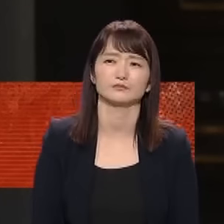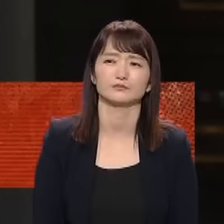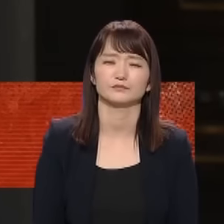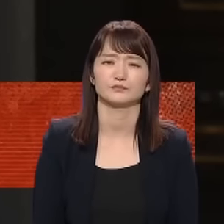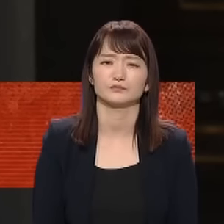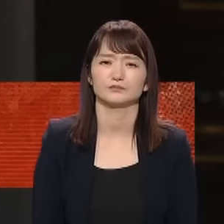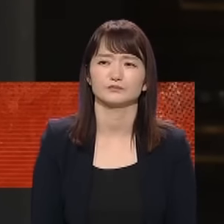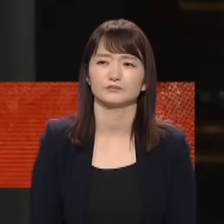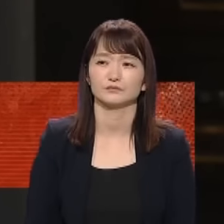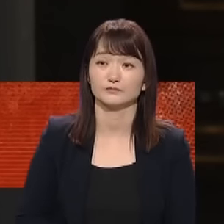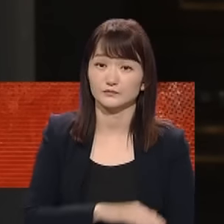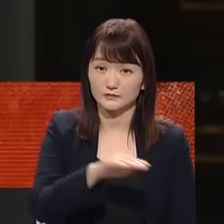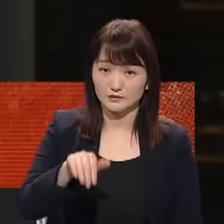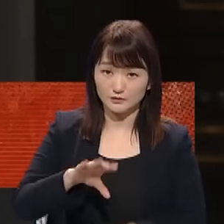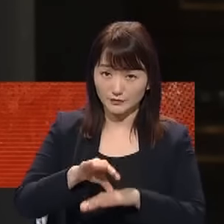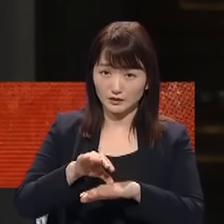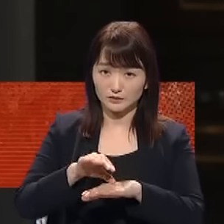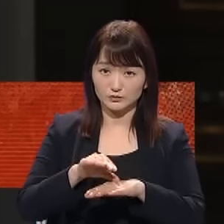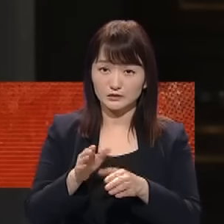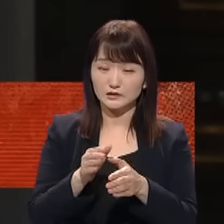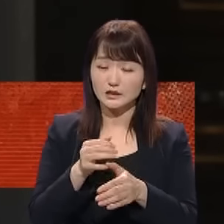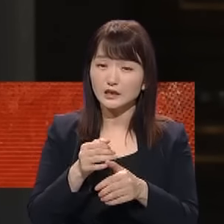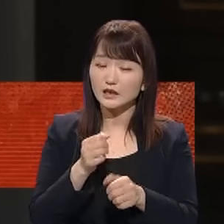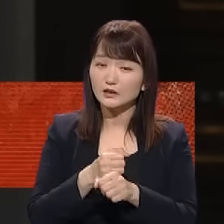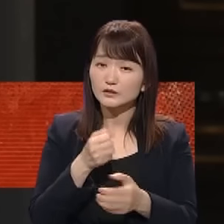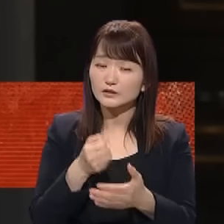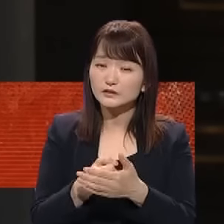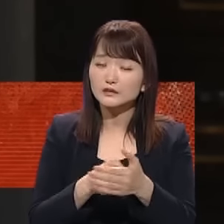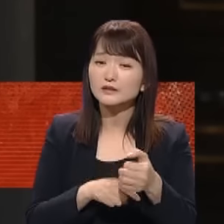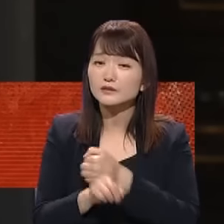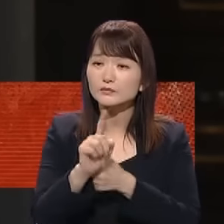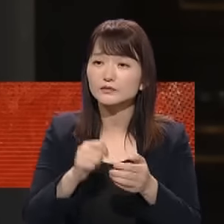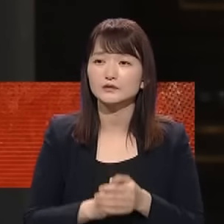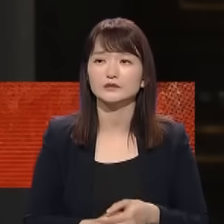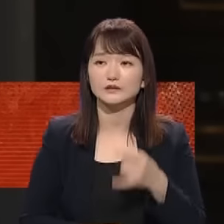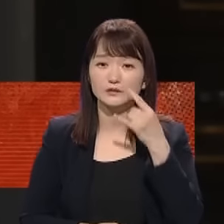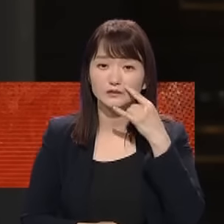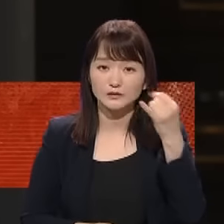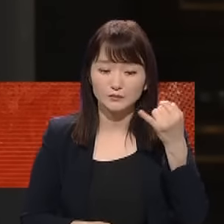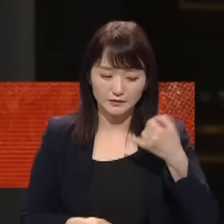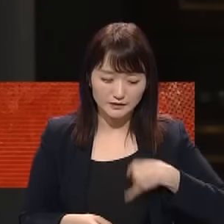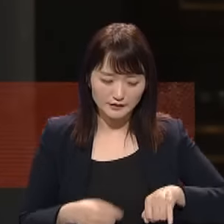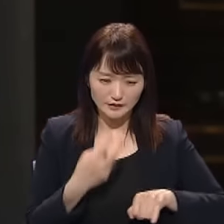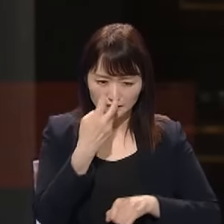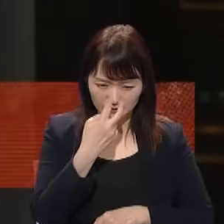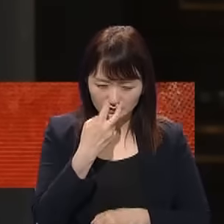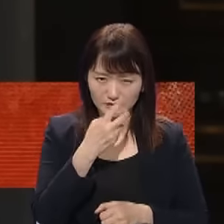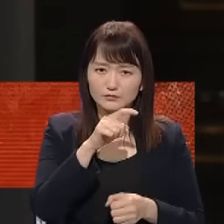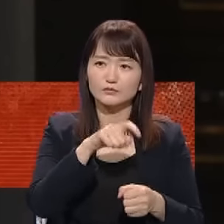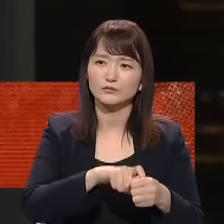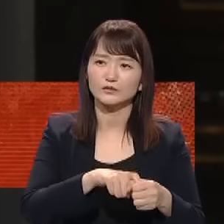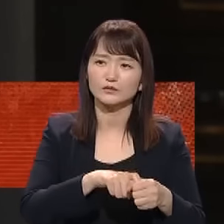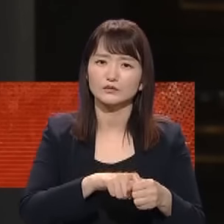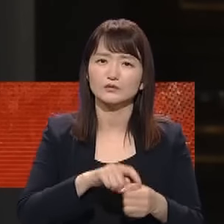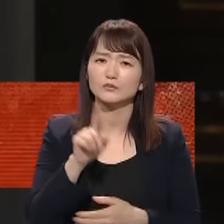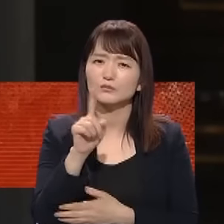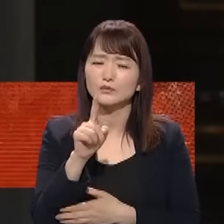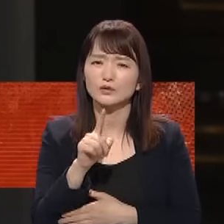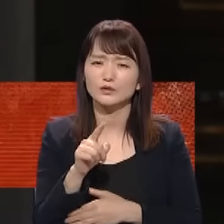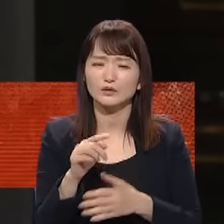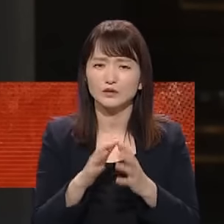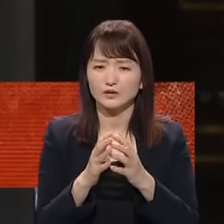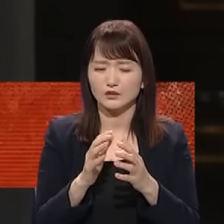저희가 이 방송을 하기로 결정한 이유가 있습니다. 저 어머님하고 따님을 지켜드리기 위해서입니다. 이렇게 뭐가 됐든